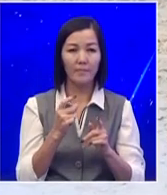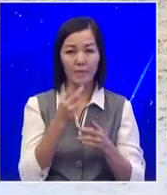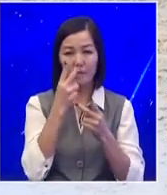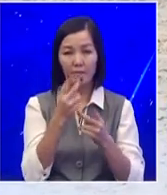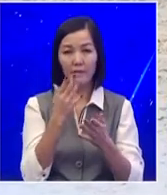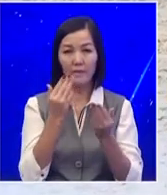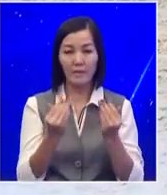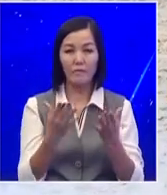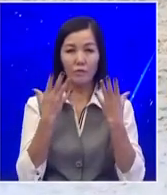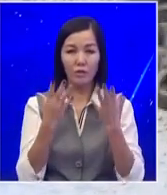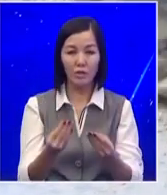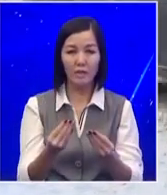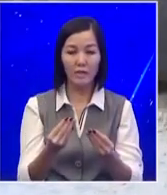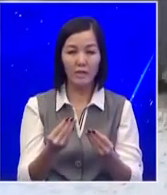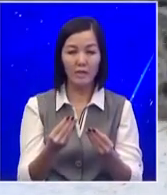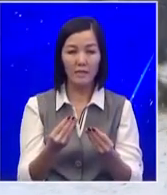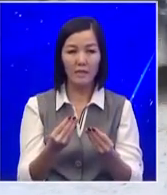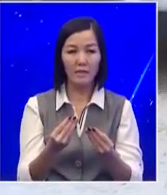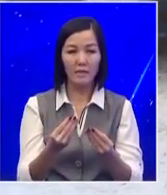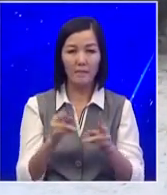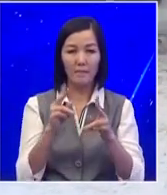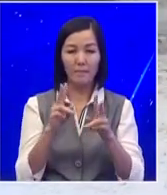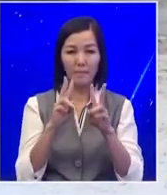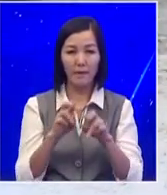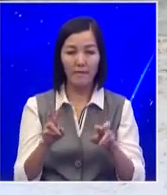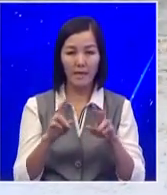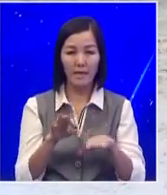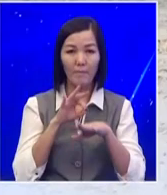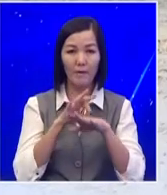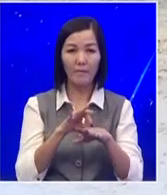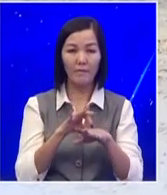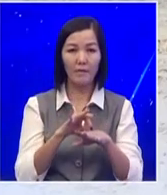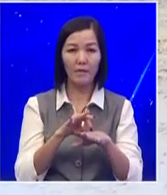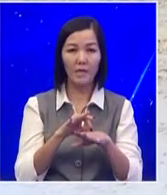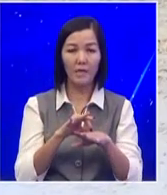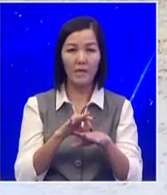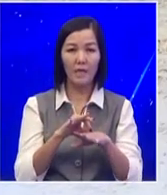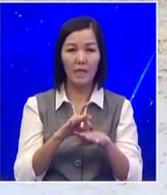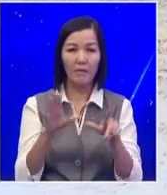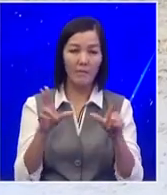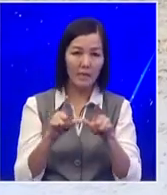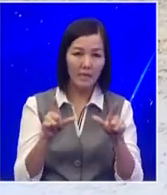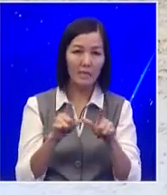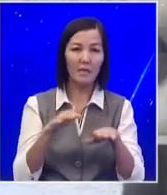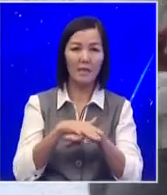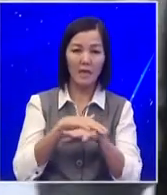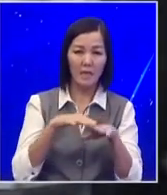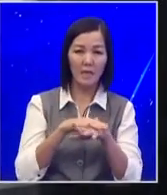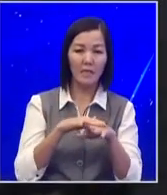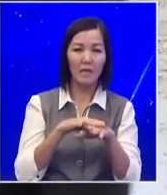на сегодняшний день, сегодня вот провели рейдовые мероприятия в торговых точках города Талдыкурган.